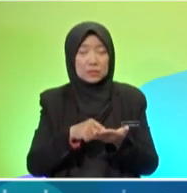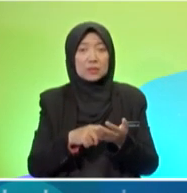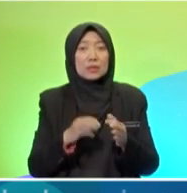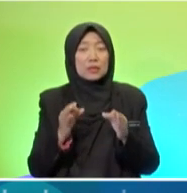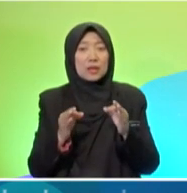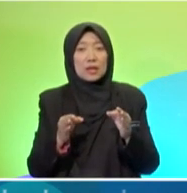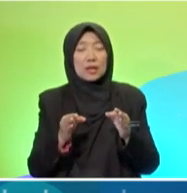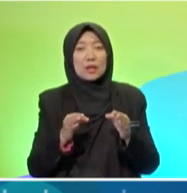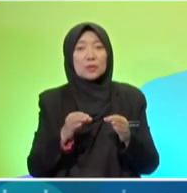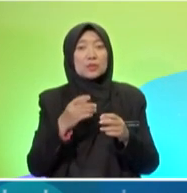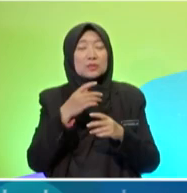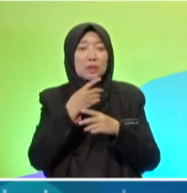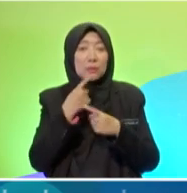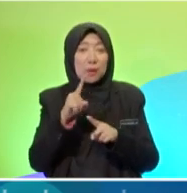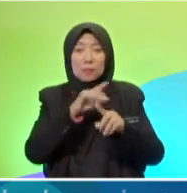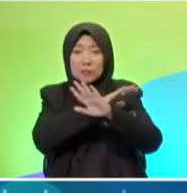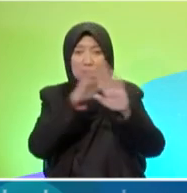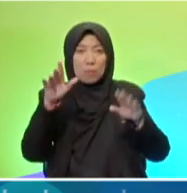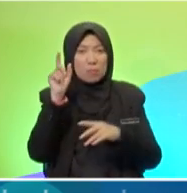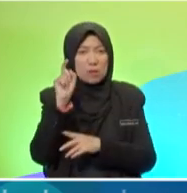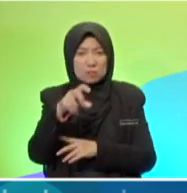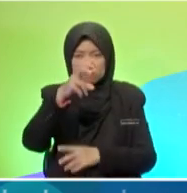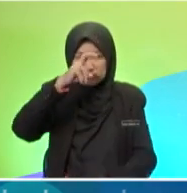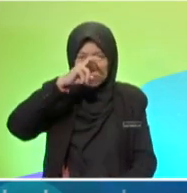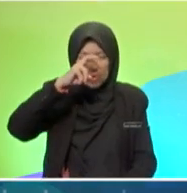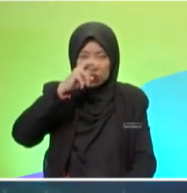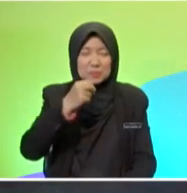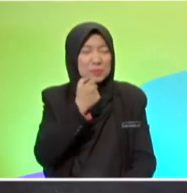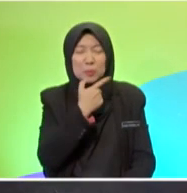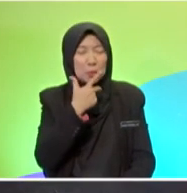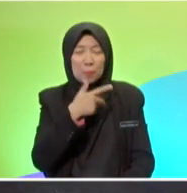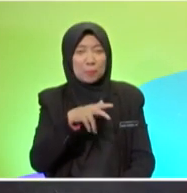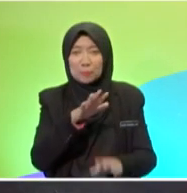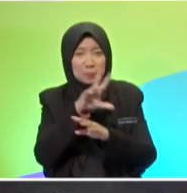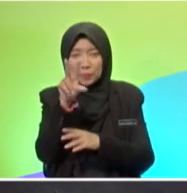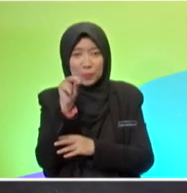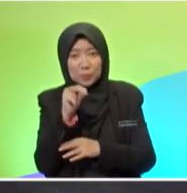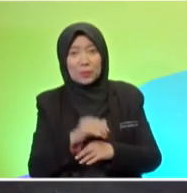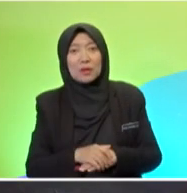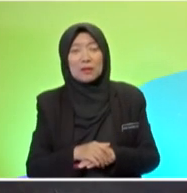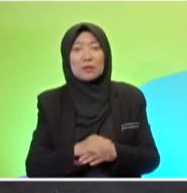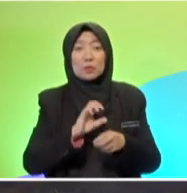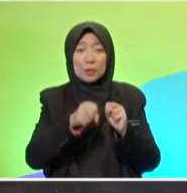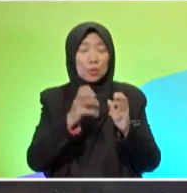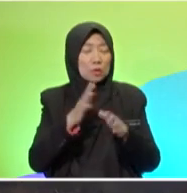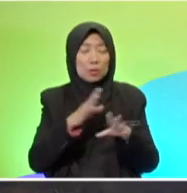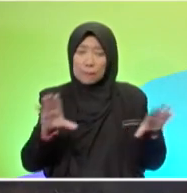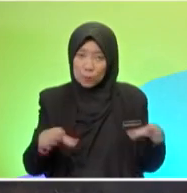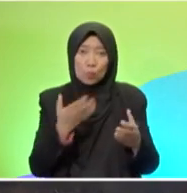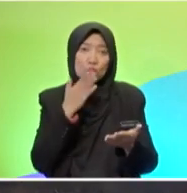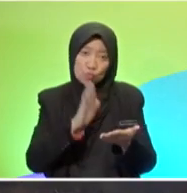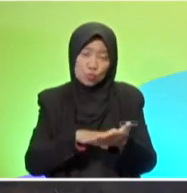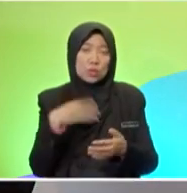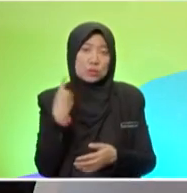senyum-senyum Hah supaya orang tak berani buat sesuatu pada kece Oke terbaik